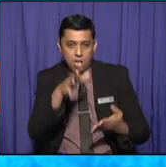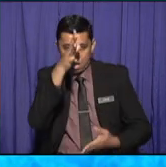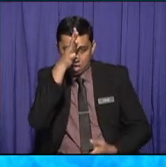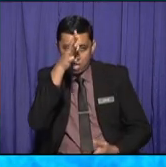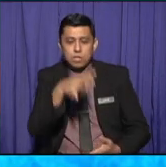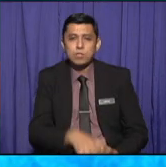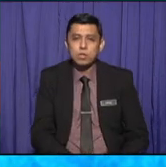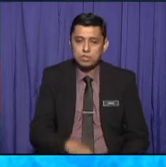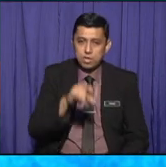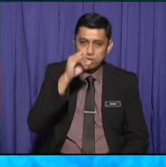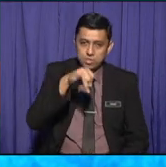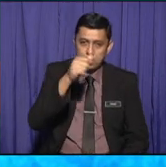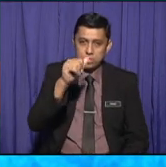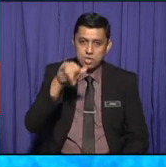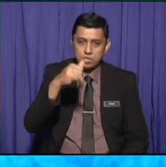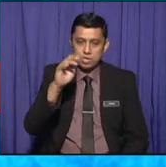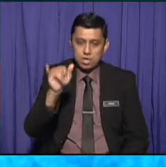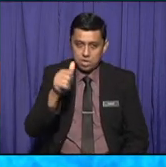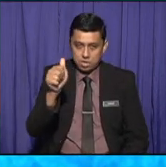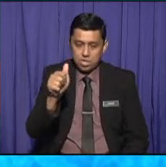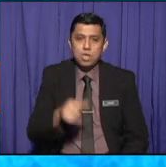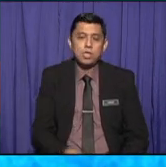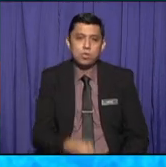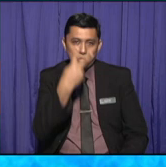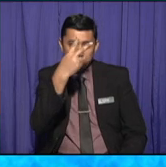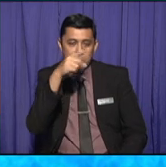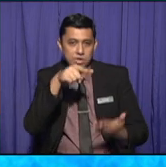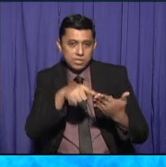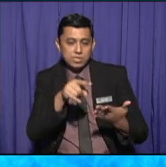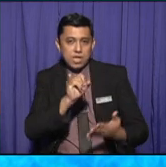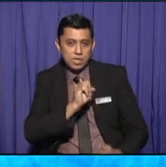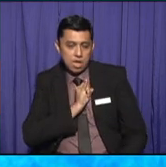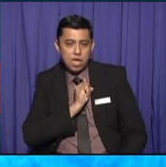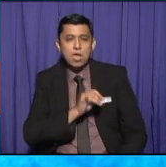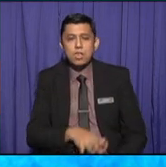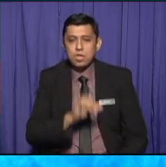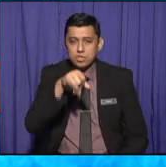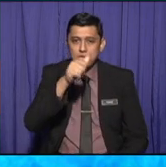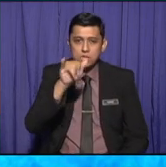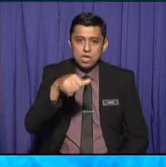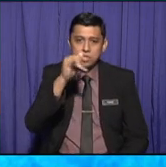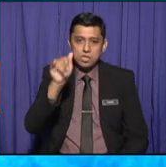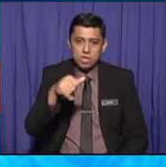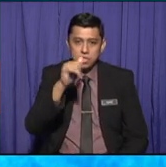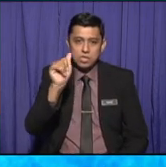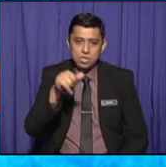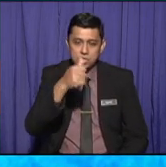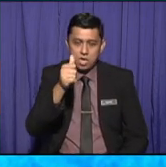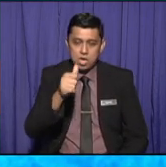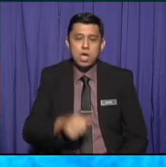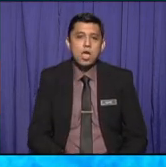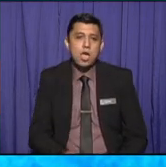papa, ja, ja, ja, ja, ja, ja. Tengok jari saya, ja, ja, ja, ja, ja, ja,